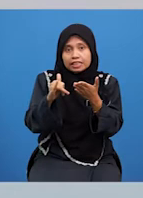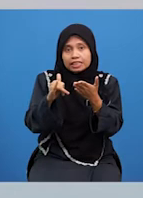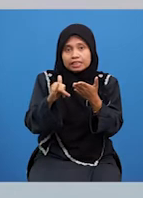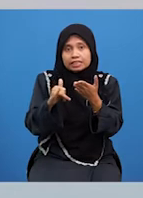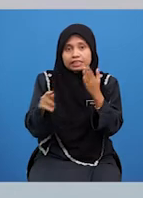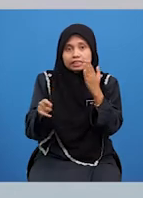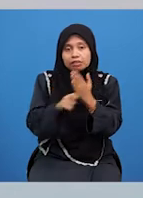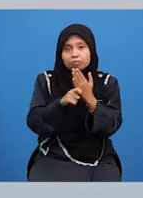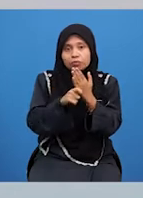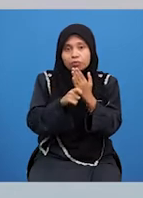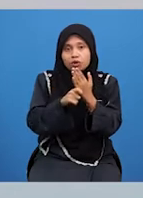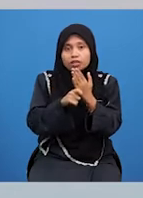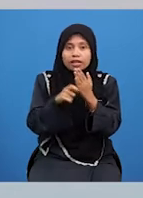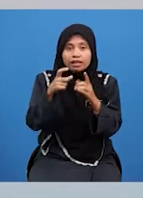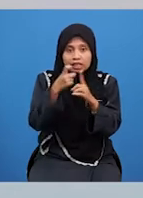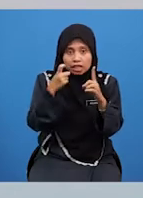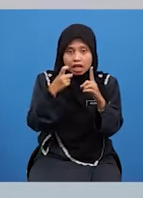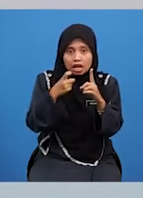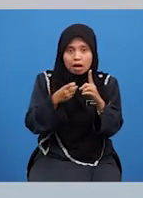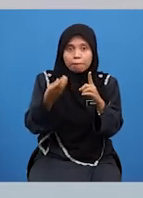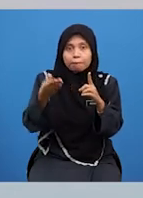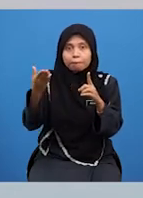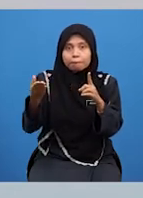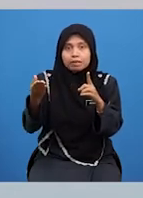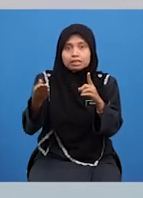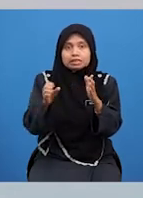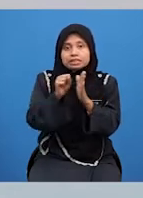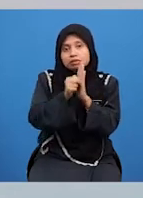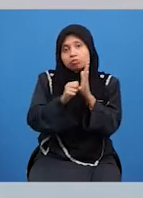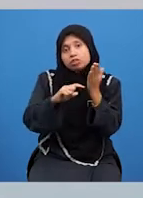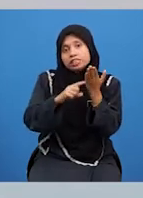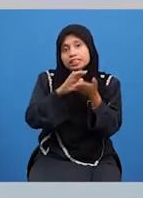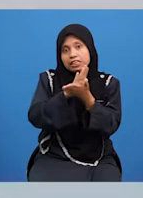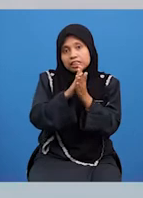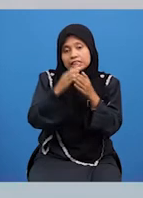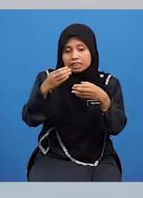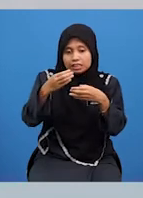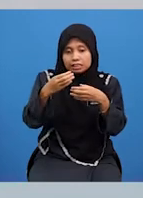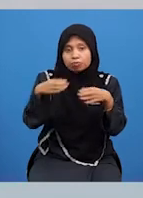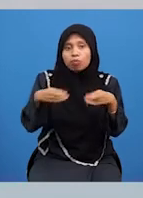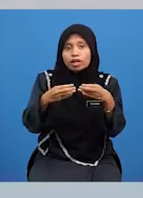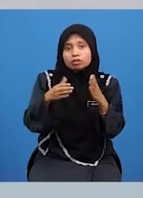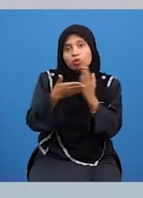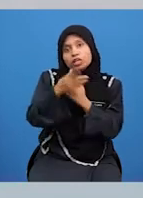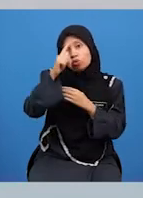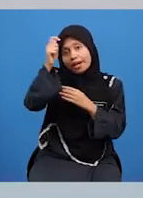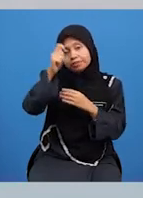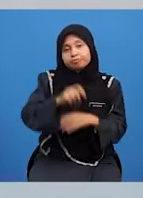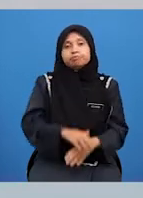sumber idea objek semula jadi yang dicipta oleh Tuhan dan wujud secara semula